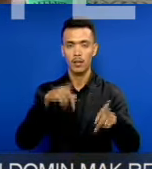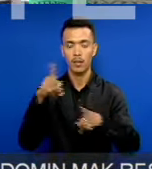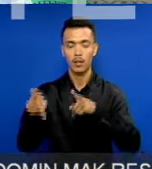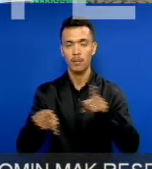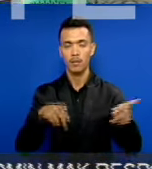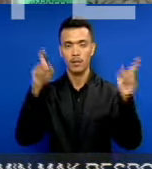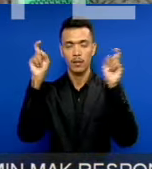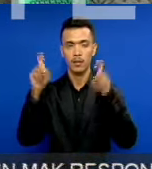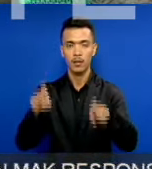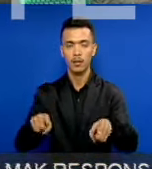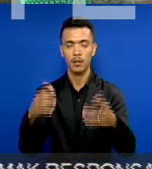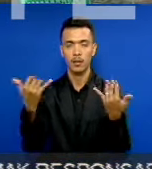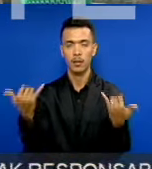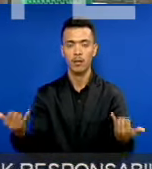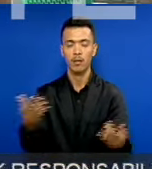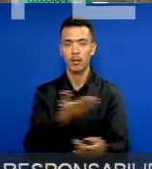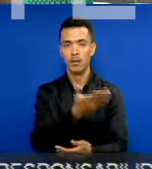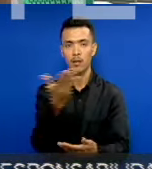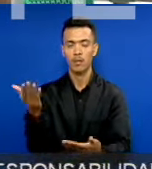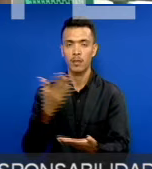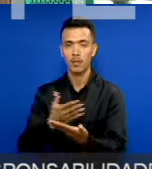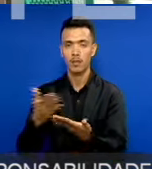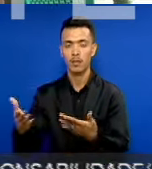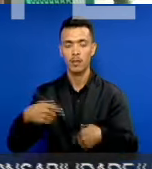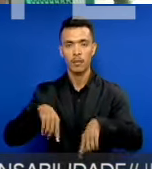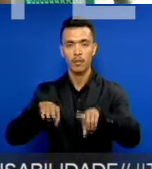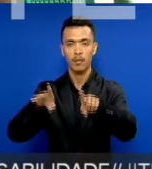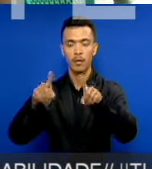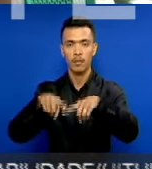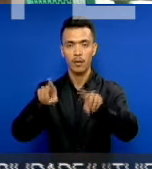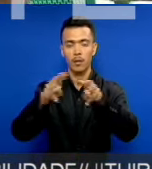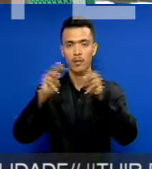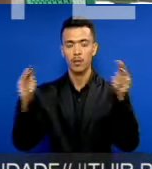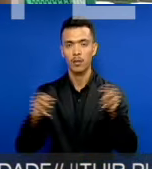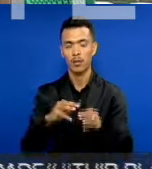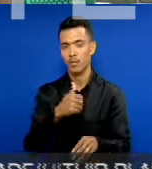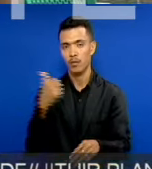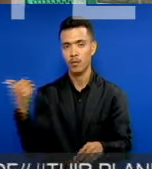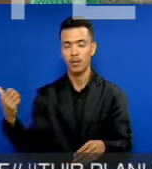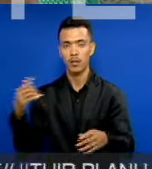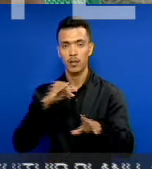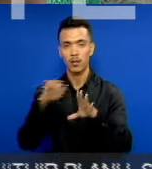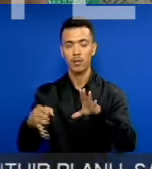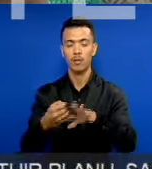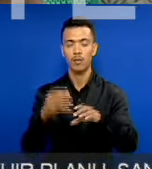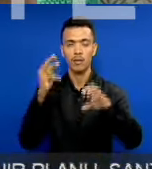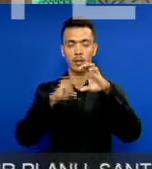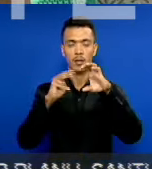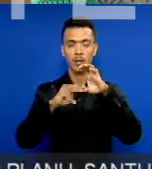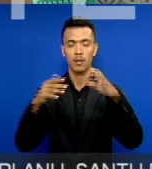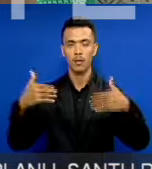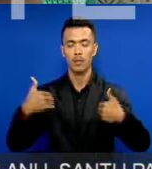akhirnya kita buat ini ya produk tuh nih bawa nih munisipi sel sel mos awal nih merkado iya ona merkado iya